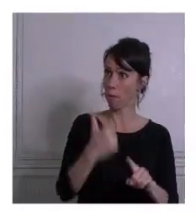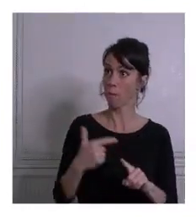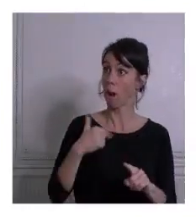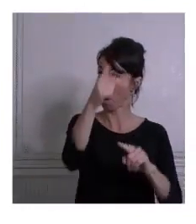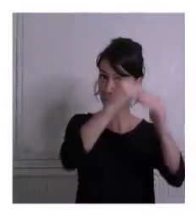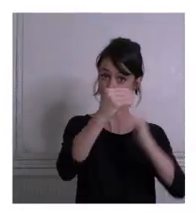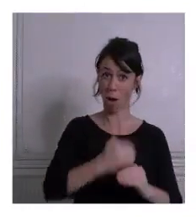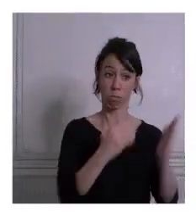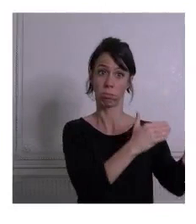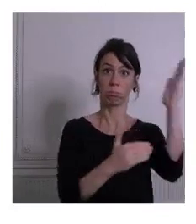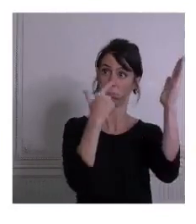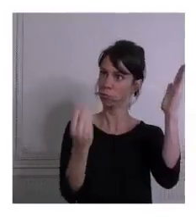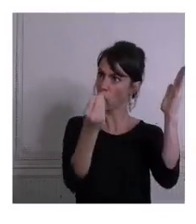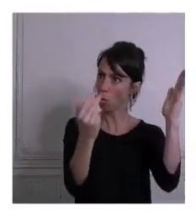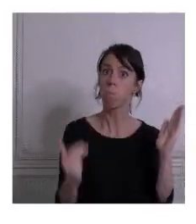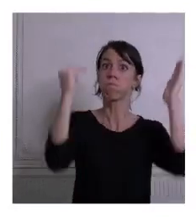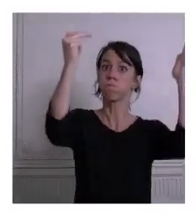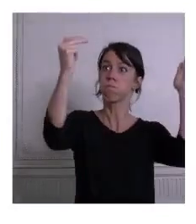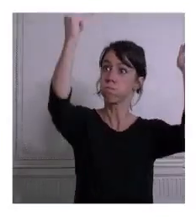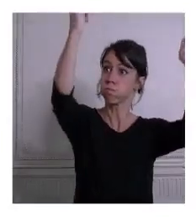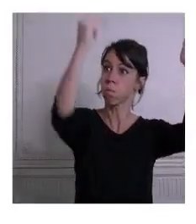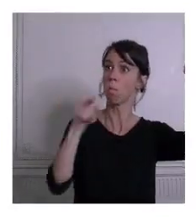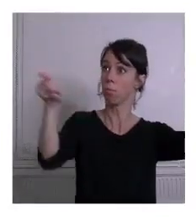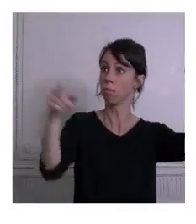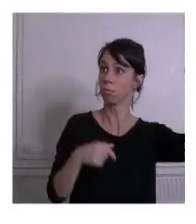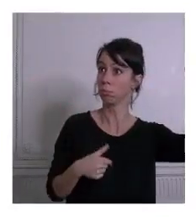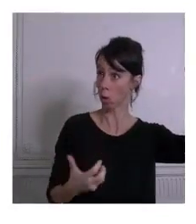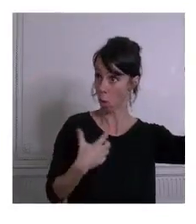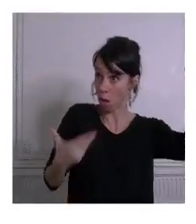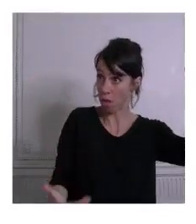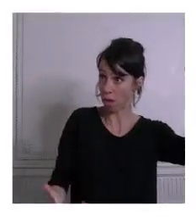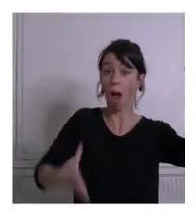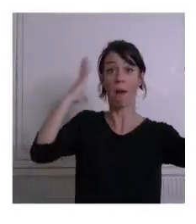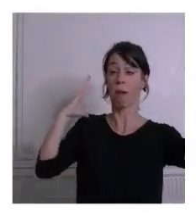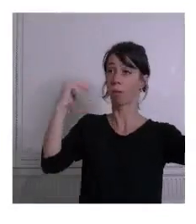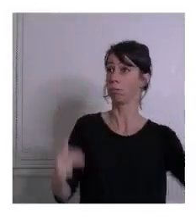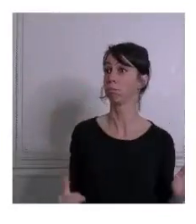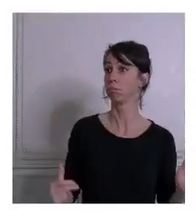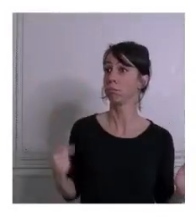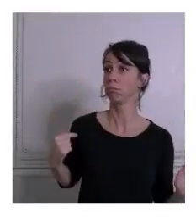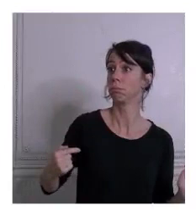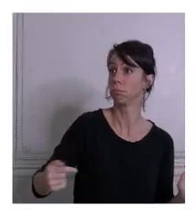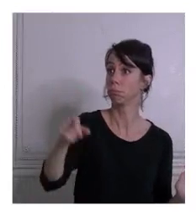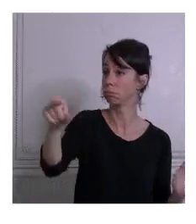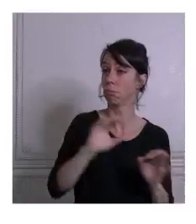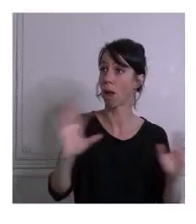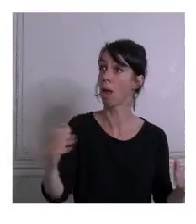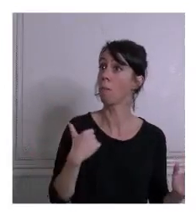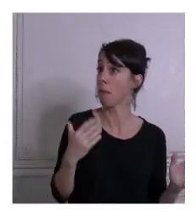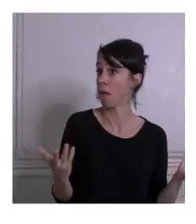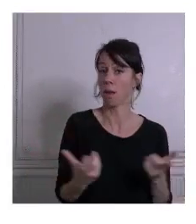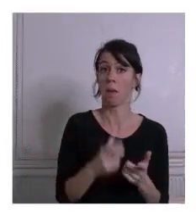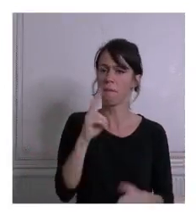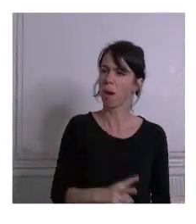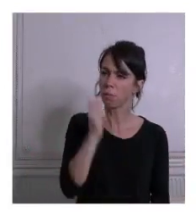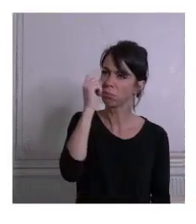Je valide ce que vient de dire également mon confrère. Vous avez tout à l'heure précisé que vous étiez républicain, j'en suis